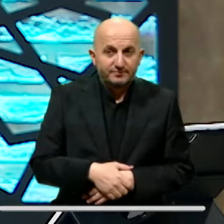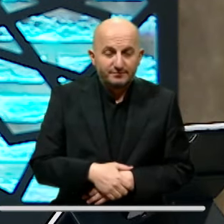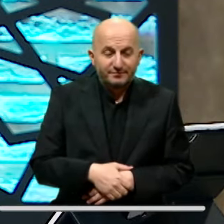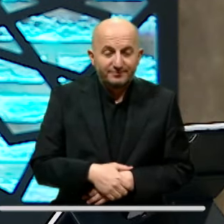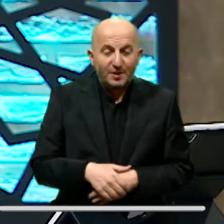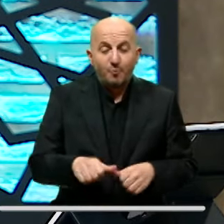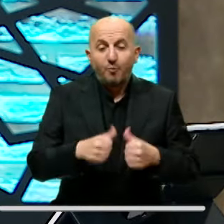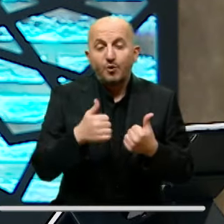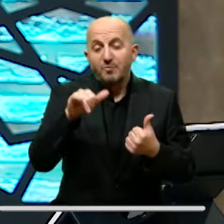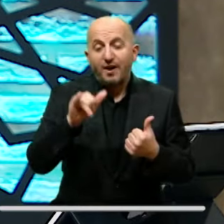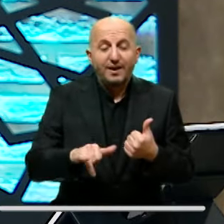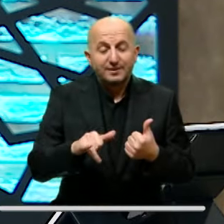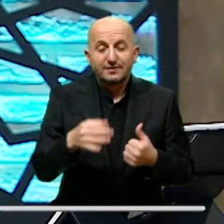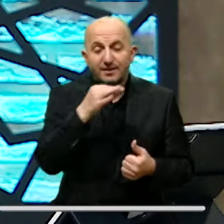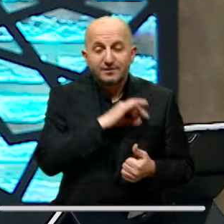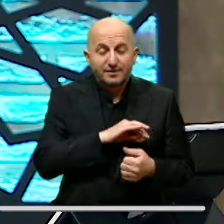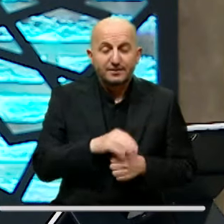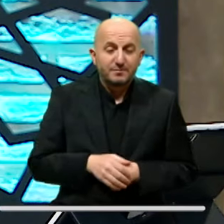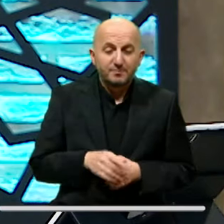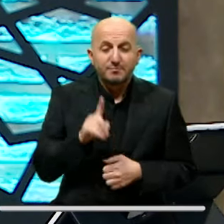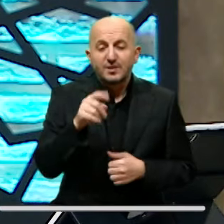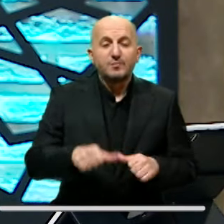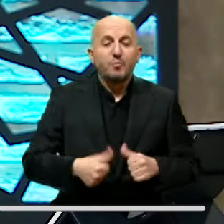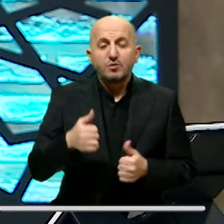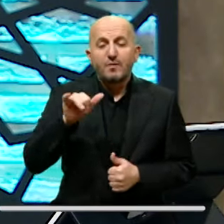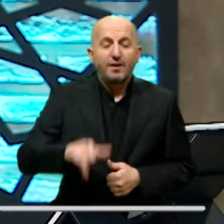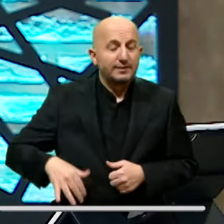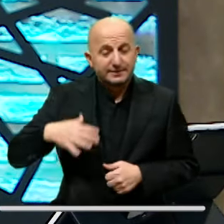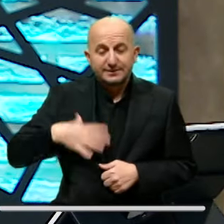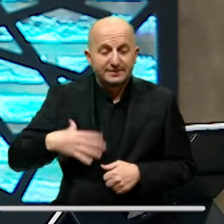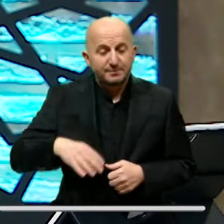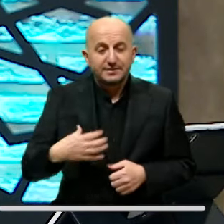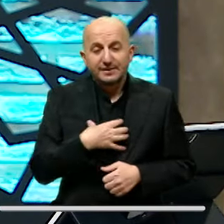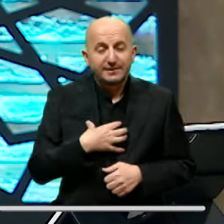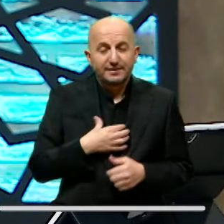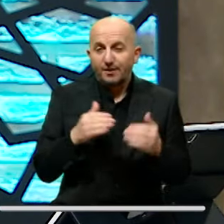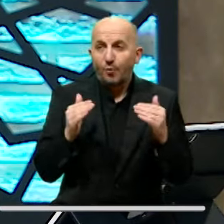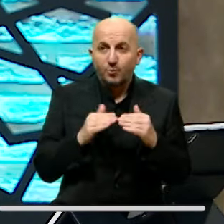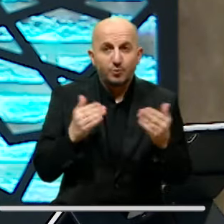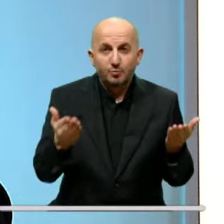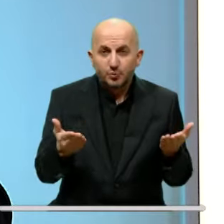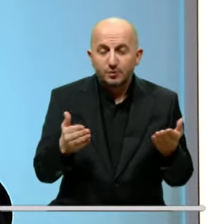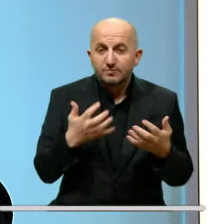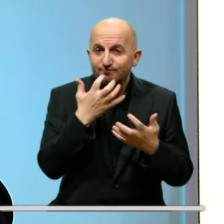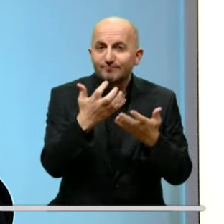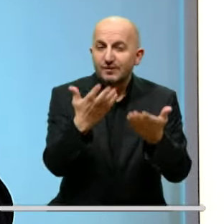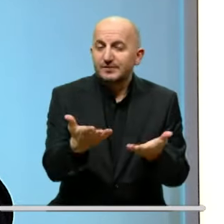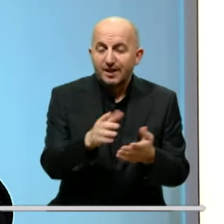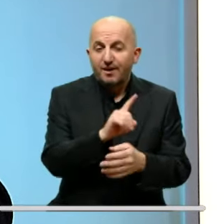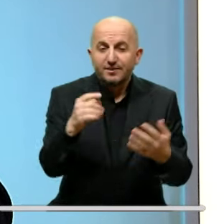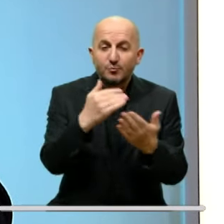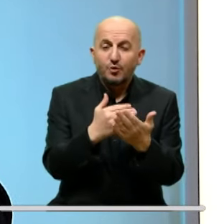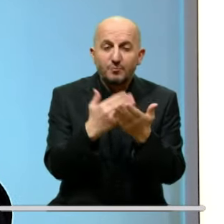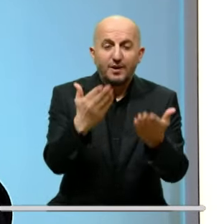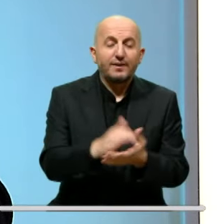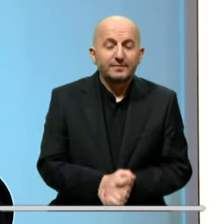denilen konudan yararlanıp bir boşama hakkını istemesi dinen uygun mudur? Bunu tavsiye eder misiniz? Hayırlı yayınlar